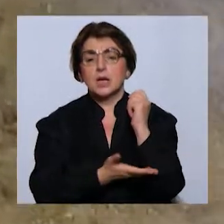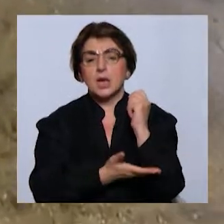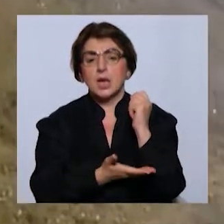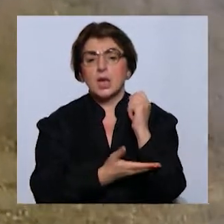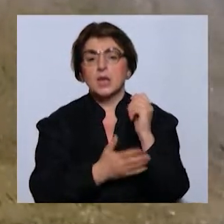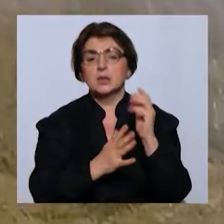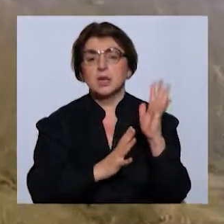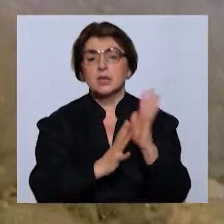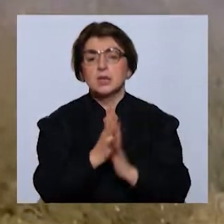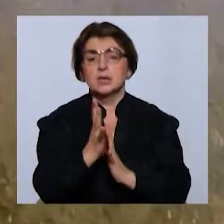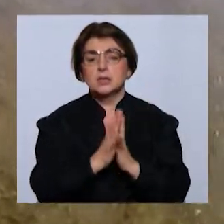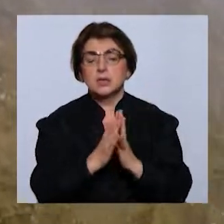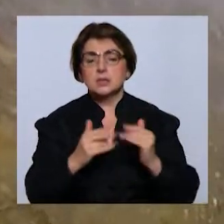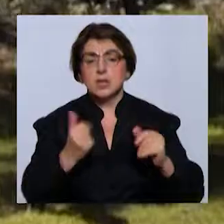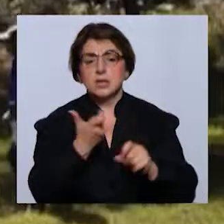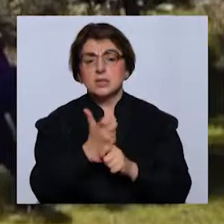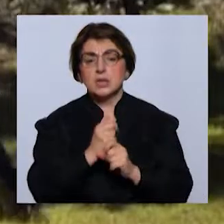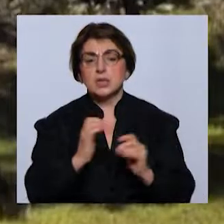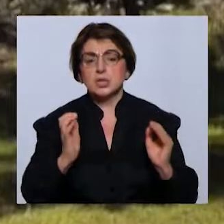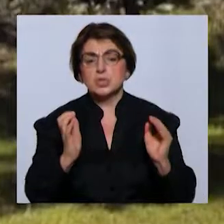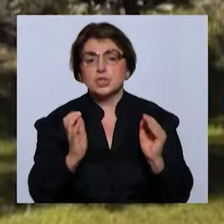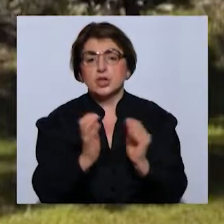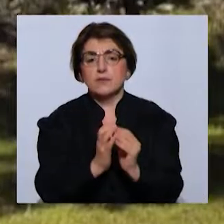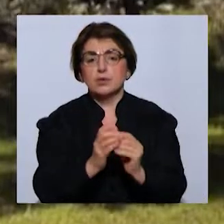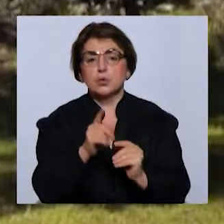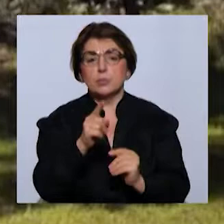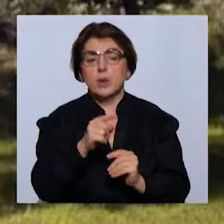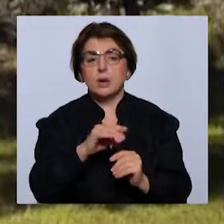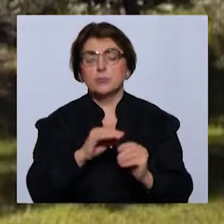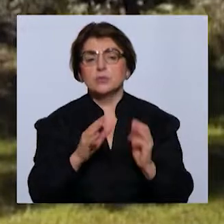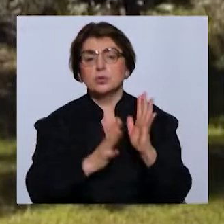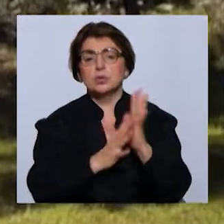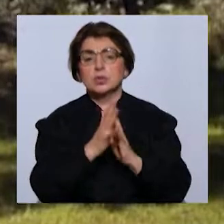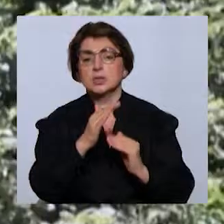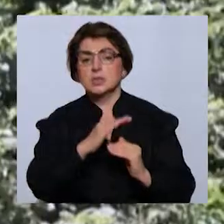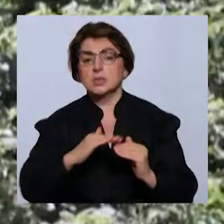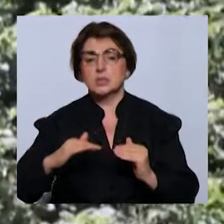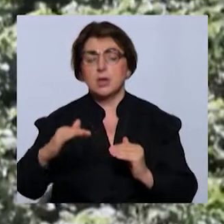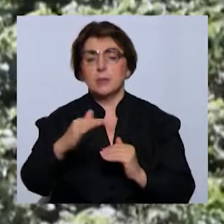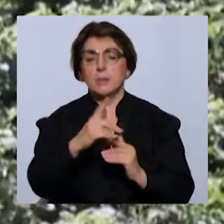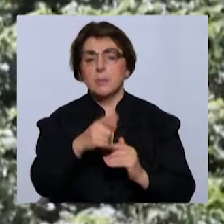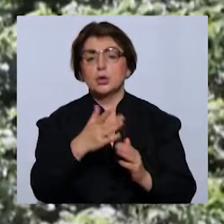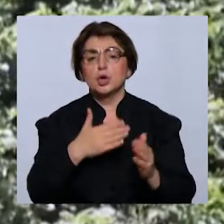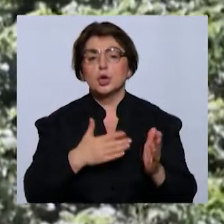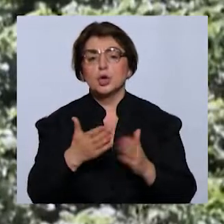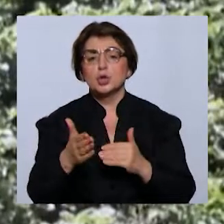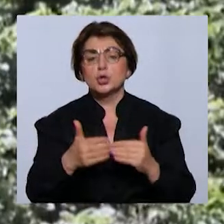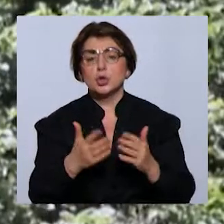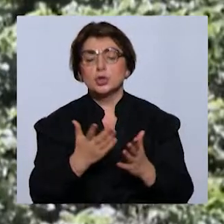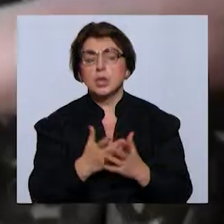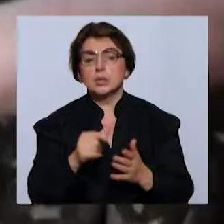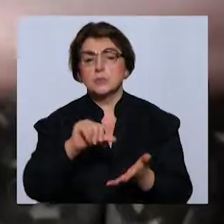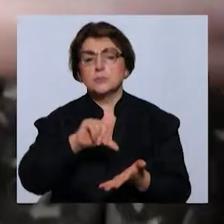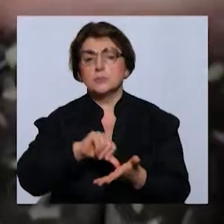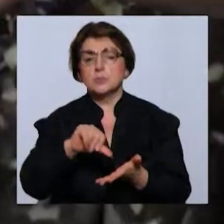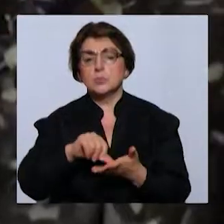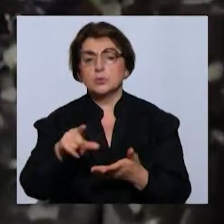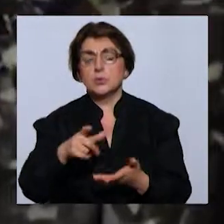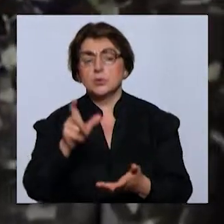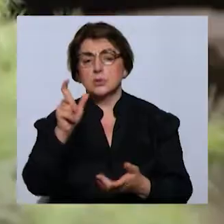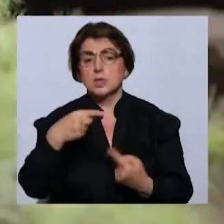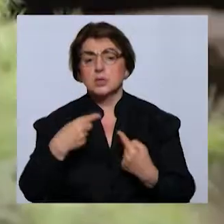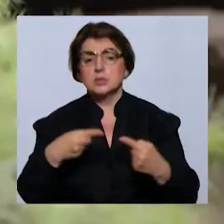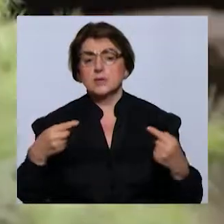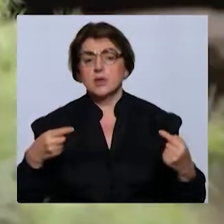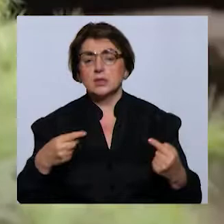ძალიან შევიწროვებულია ამ კუთხით, ან ტყისაფარი შევიწროვებულია და მათ შორის მასში მაცხოვრებელი